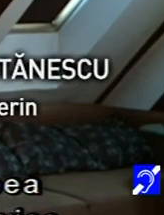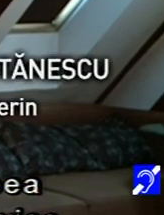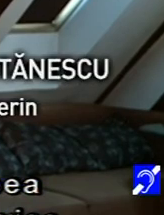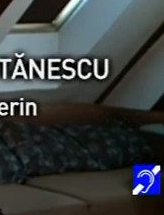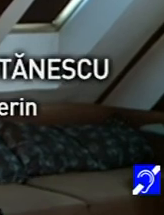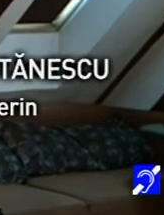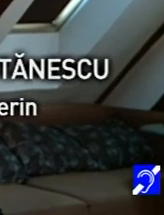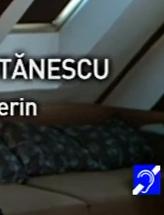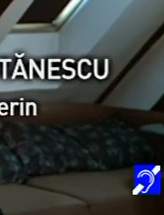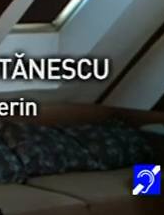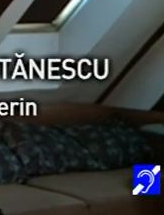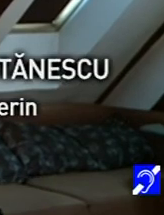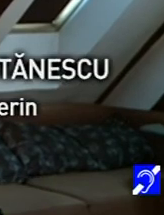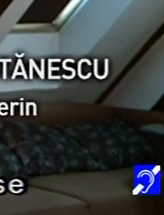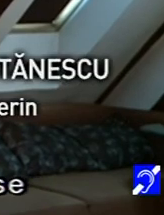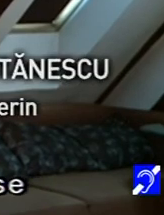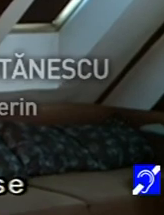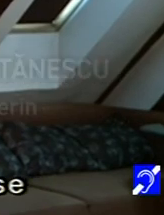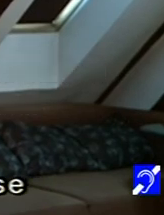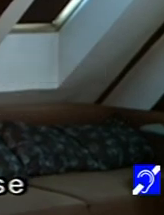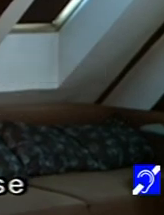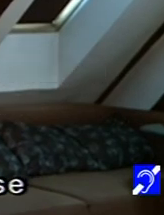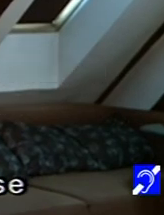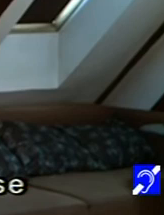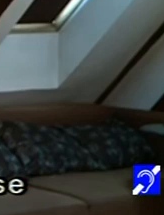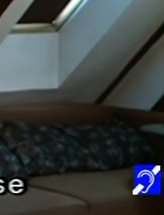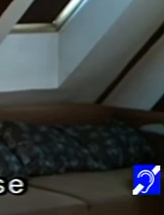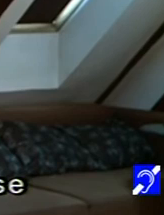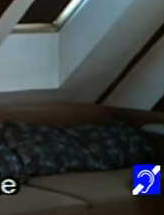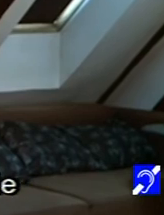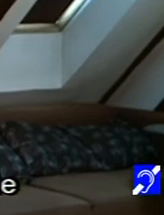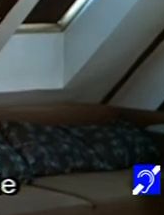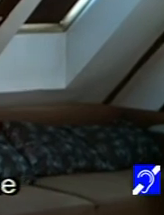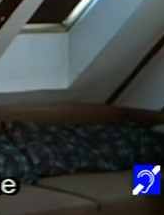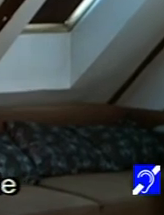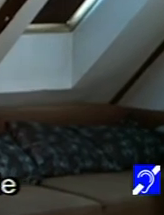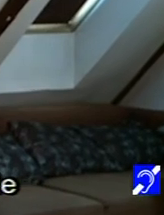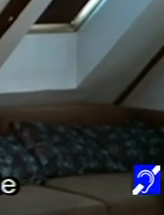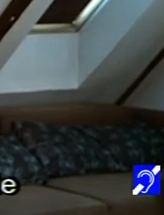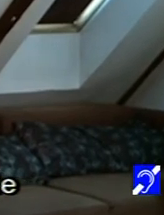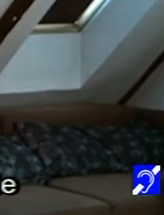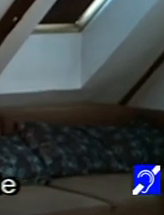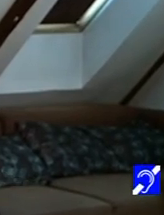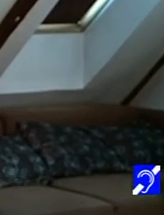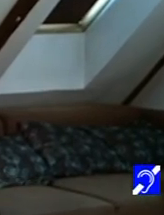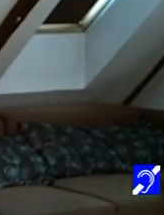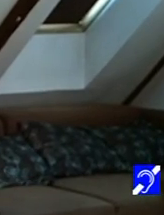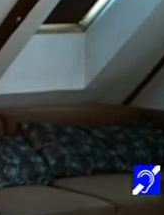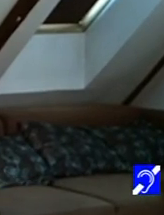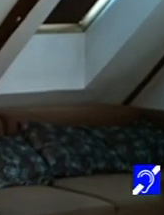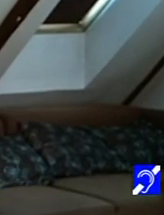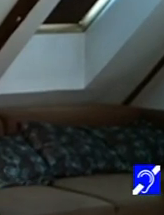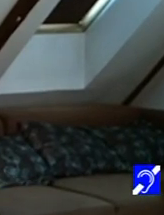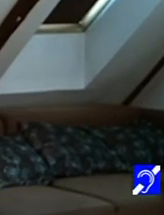die schönen und die weniger schönen Träume waren. Und so sind dann unsere Traumwelten entstanden. Und welche Erwartungen hatten